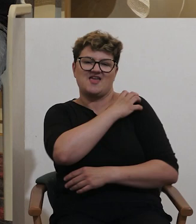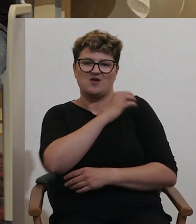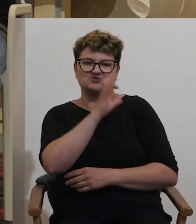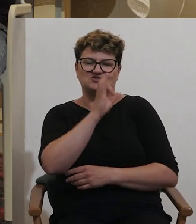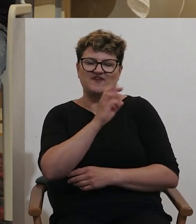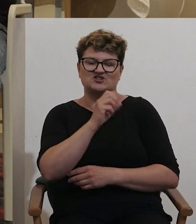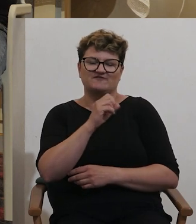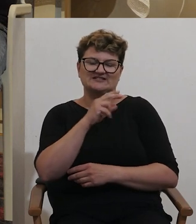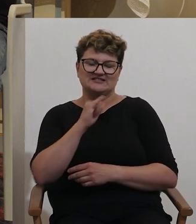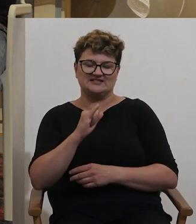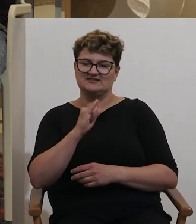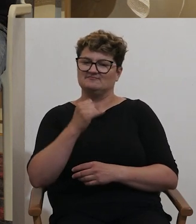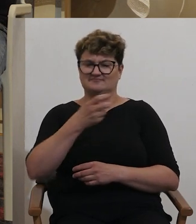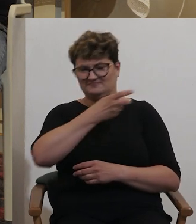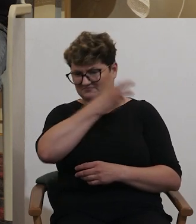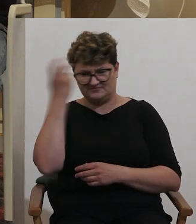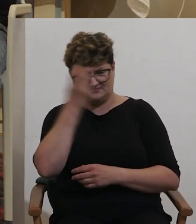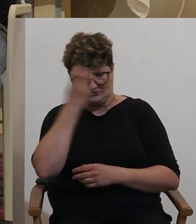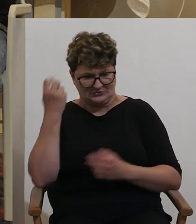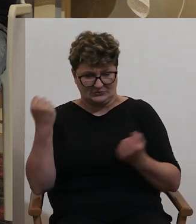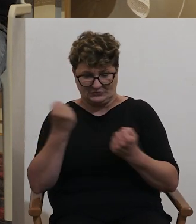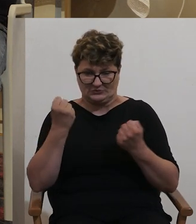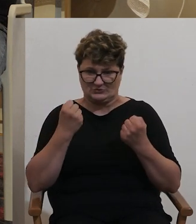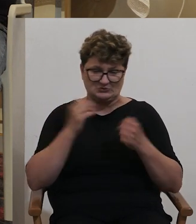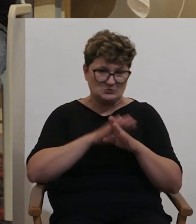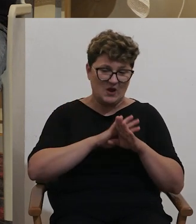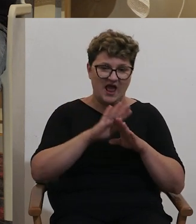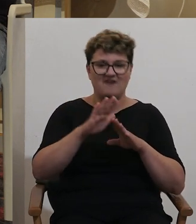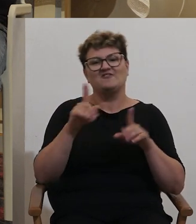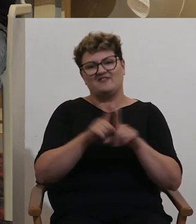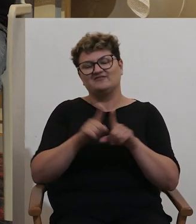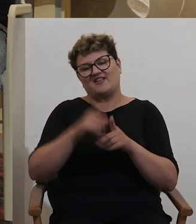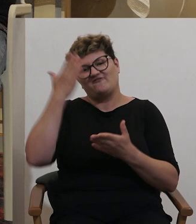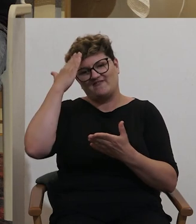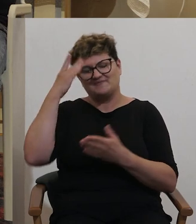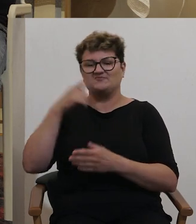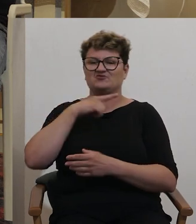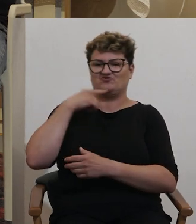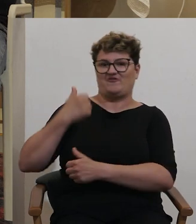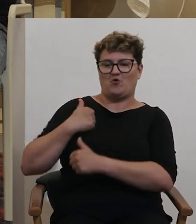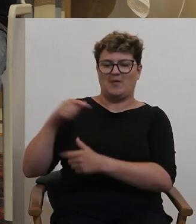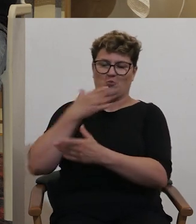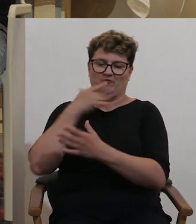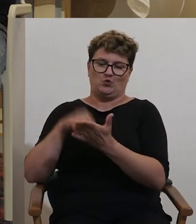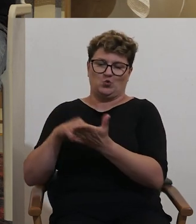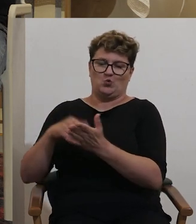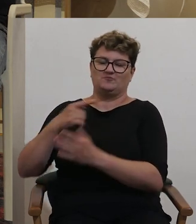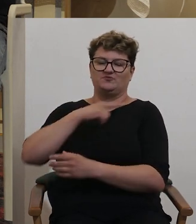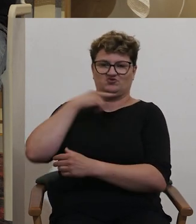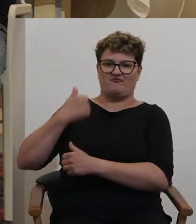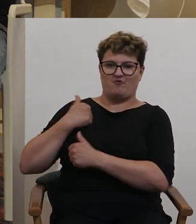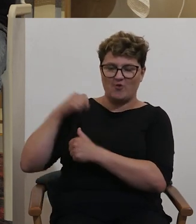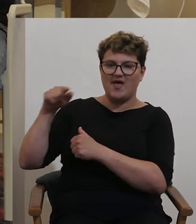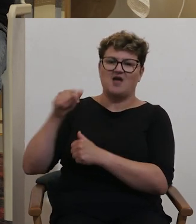i oczywiście też znamy z przekazów to, że no alkohol w Armii Czerwonej, teraz mówię o Armii Czerwonej, był czymś na